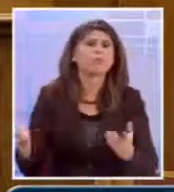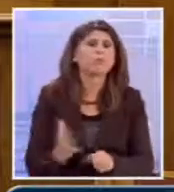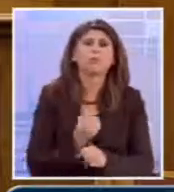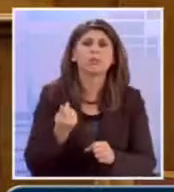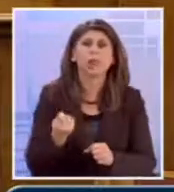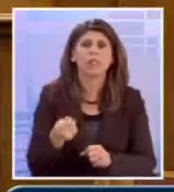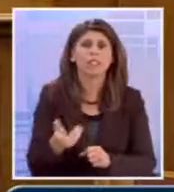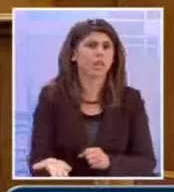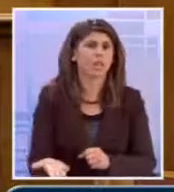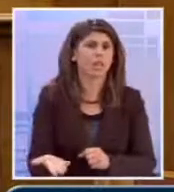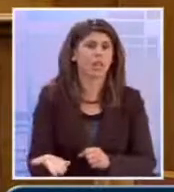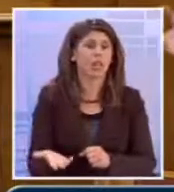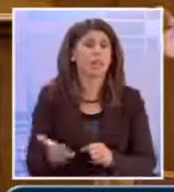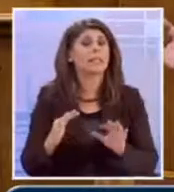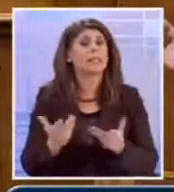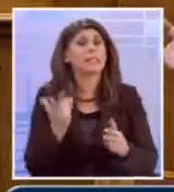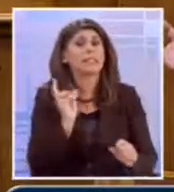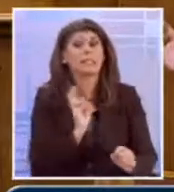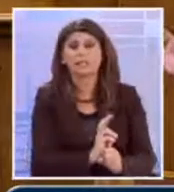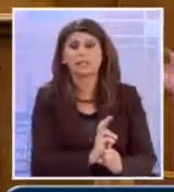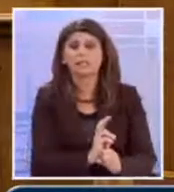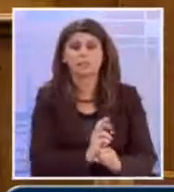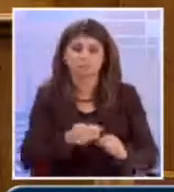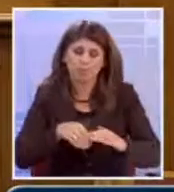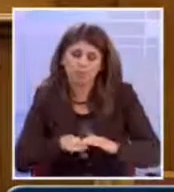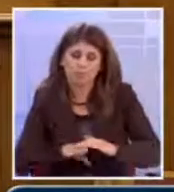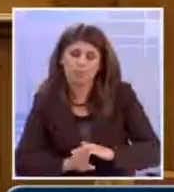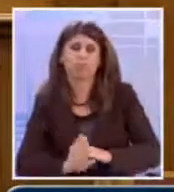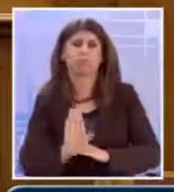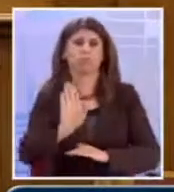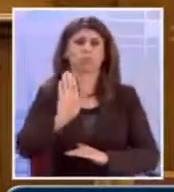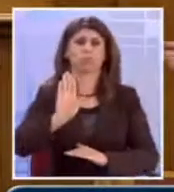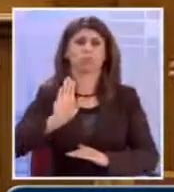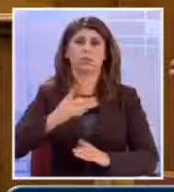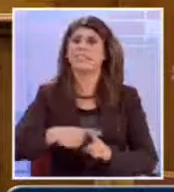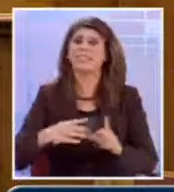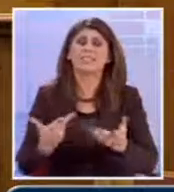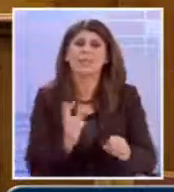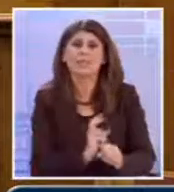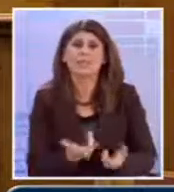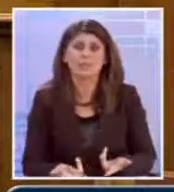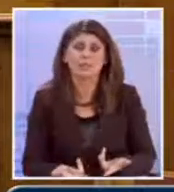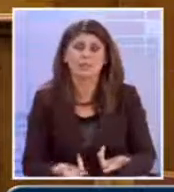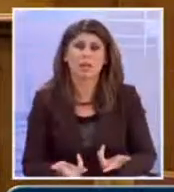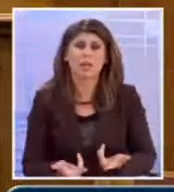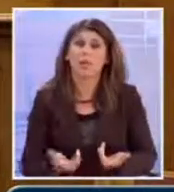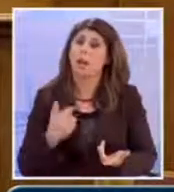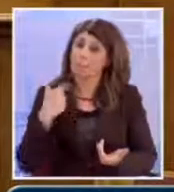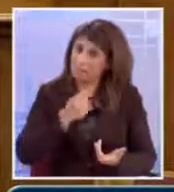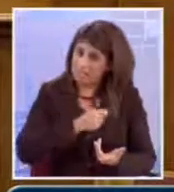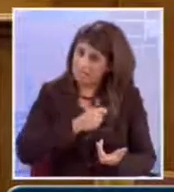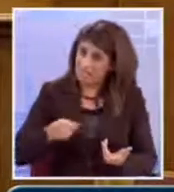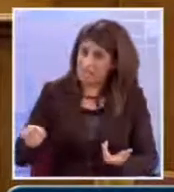οι πόροι και τι θα περισσέψει για την ανάκαμψη της χώρας? Θεωρείτε ότι μπορούμε